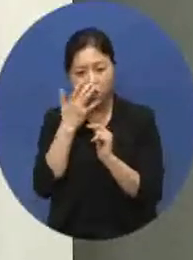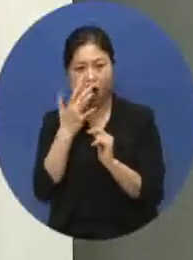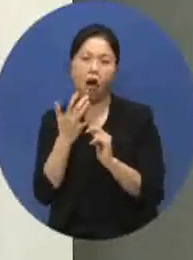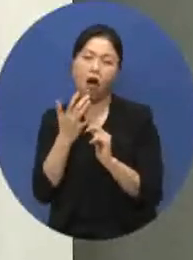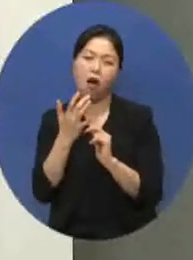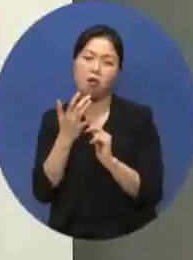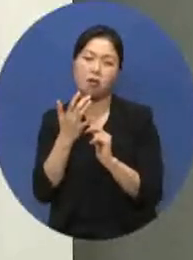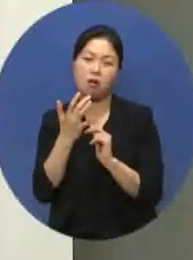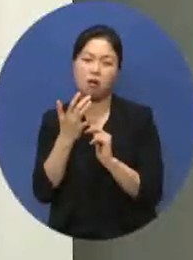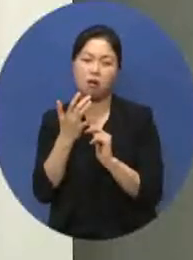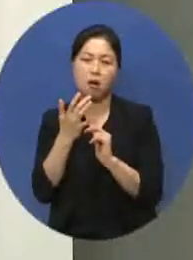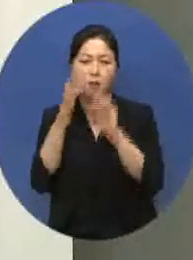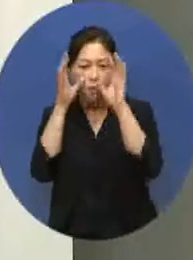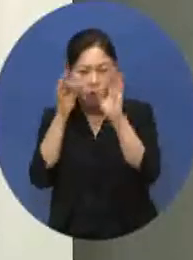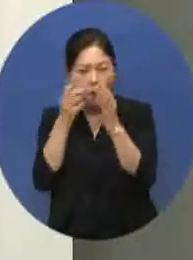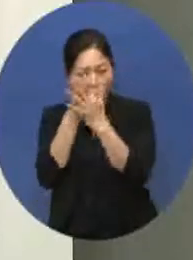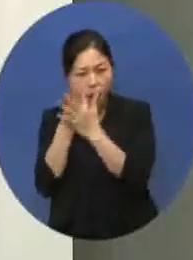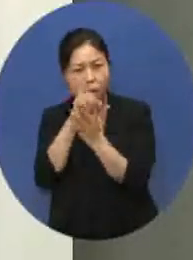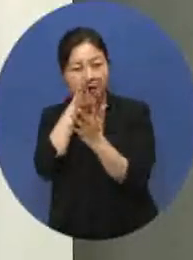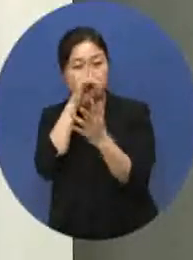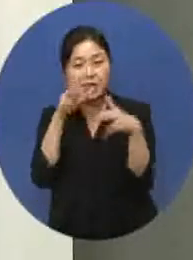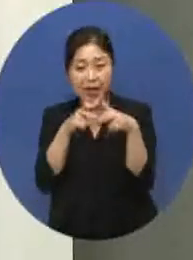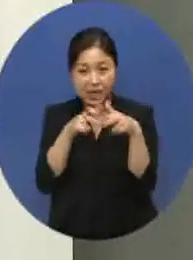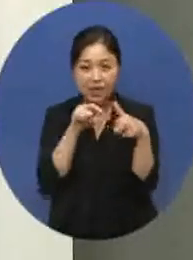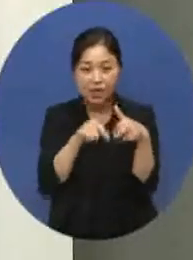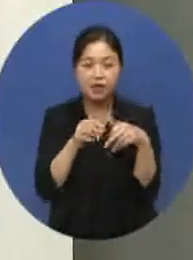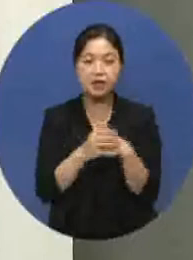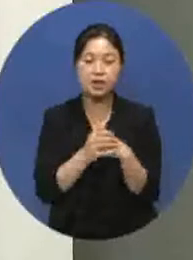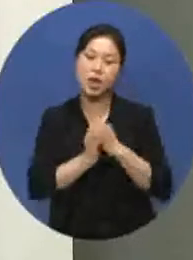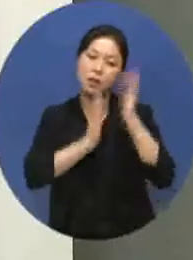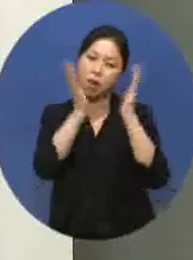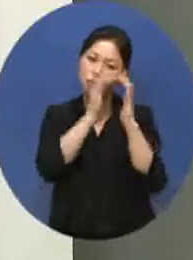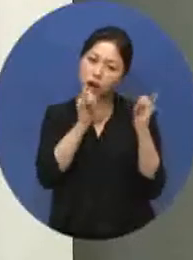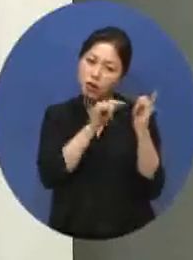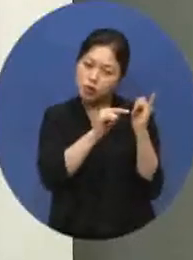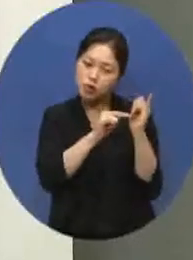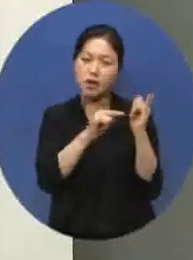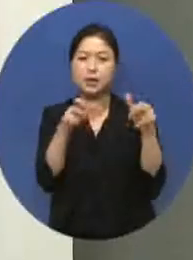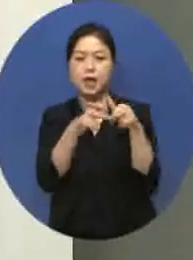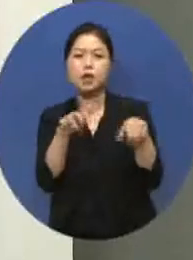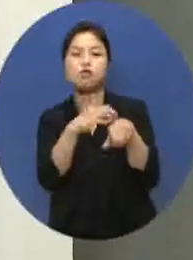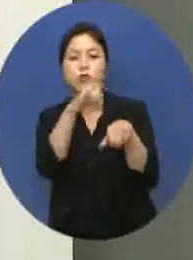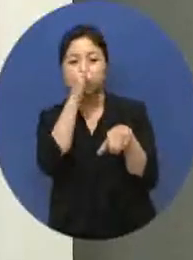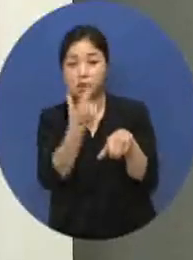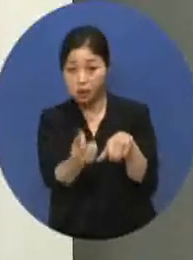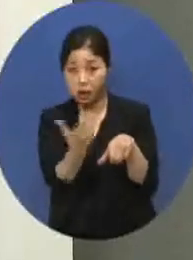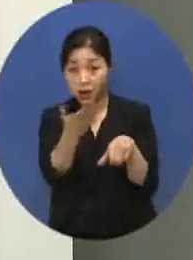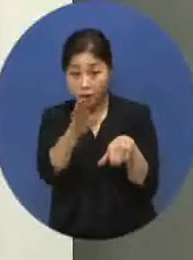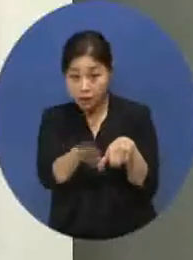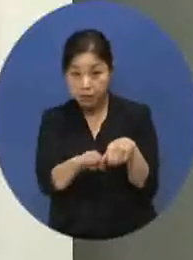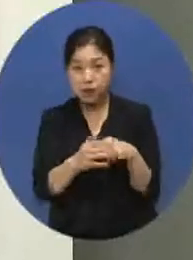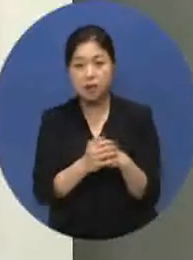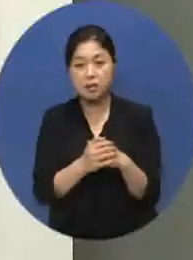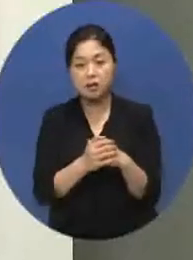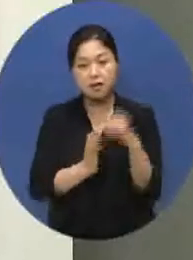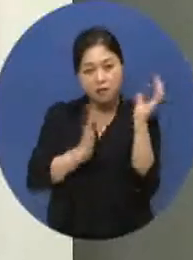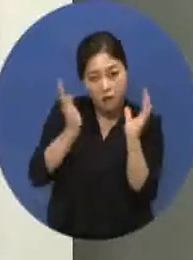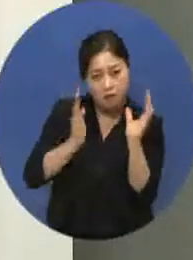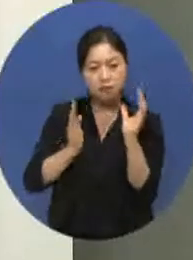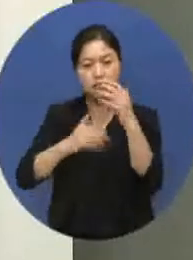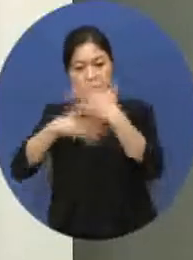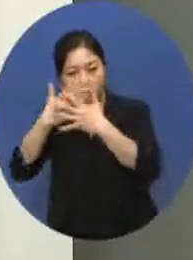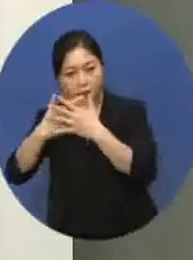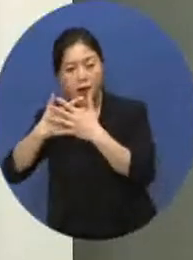부분적으로. 그분들을 굉장히 불편하게 하고 있음에도 불구하고 뭐 연극, 영화, 드라마 할